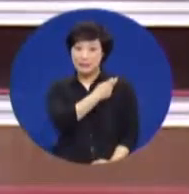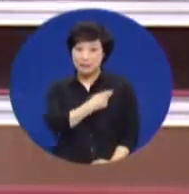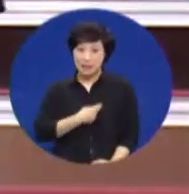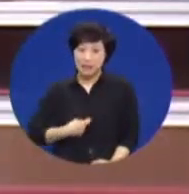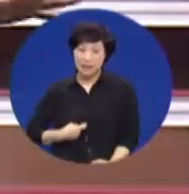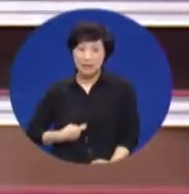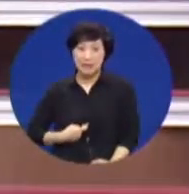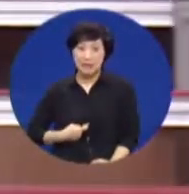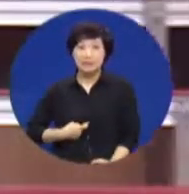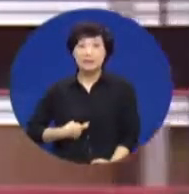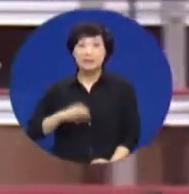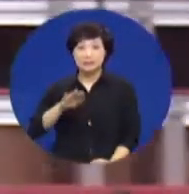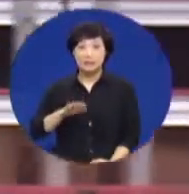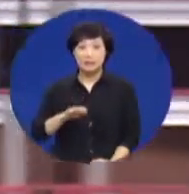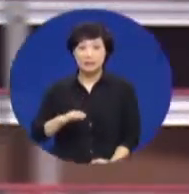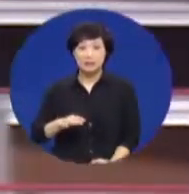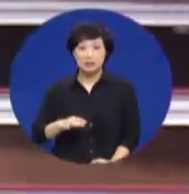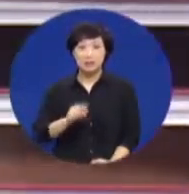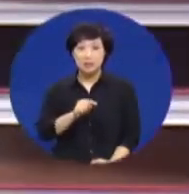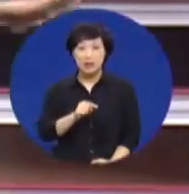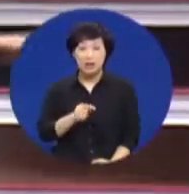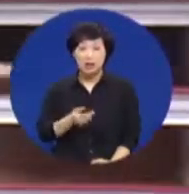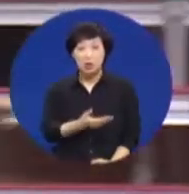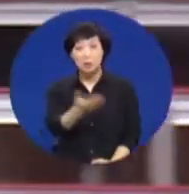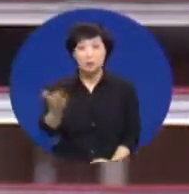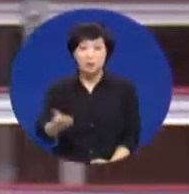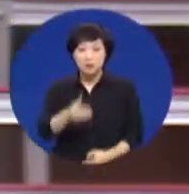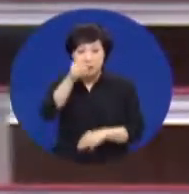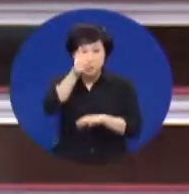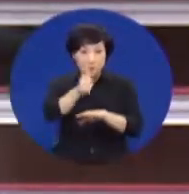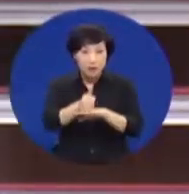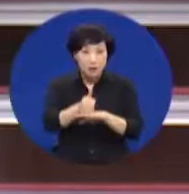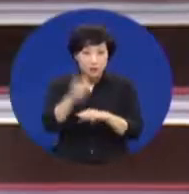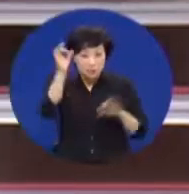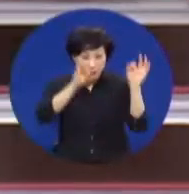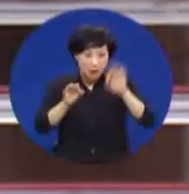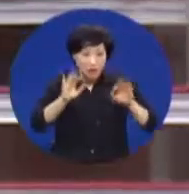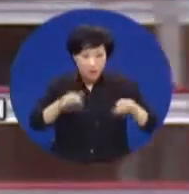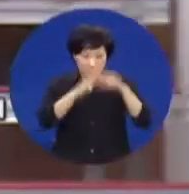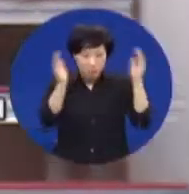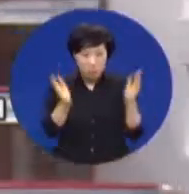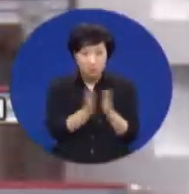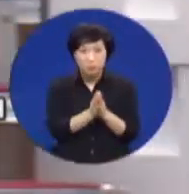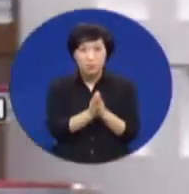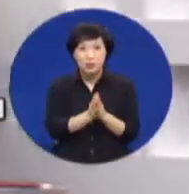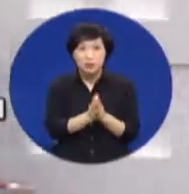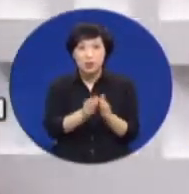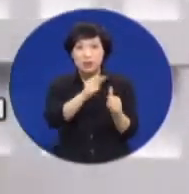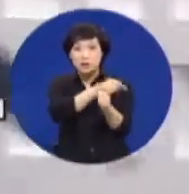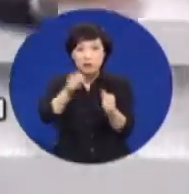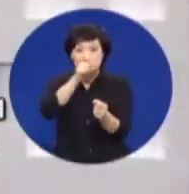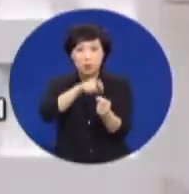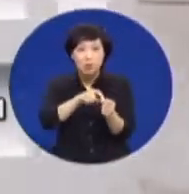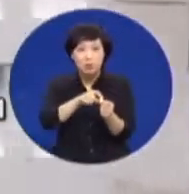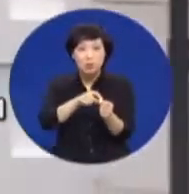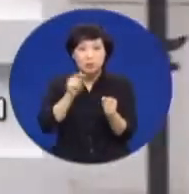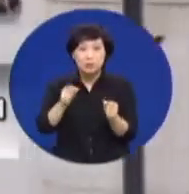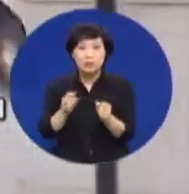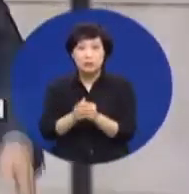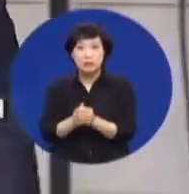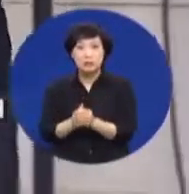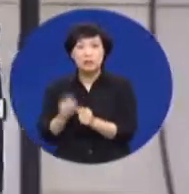제자들을 찾아서 마저 없애버리고 예수의 싹을 끝내려고 했던 그들 앞에